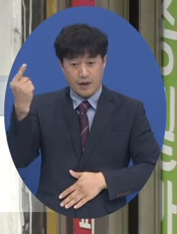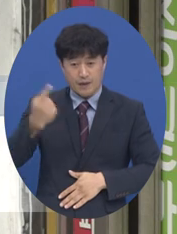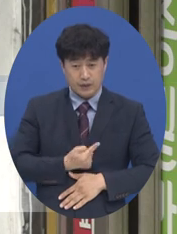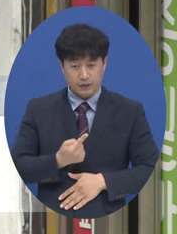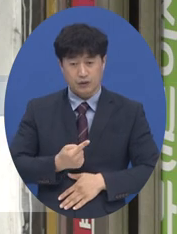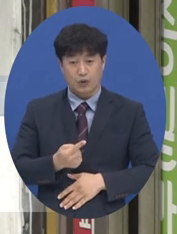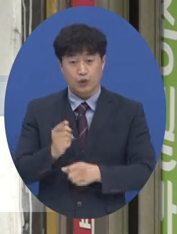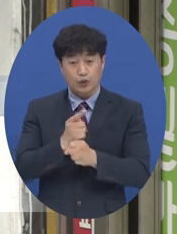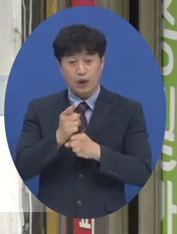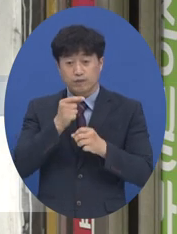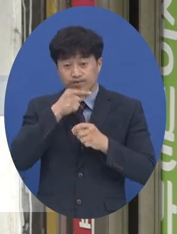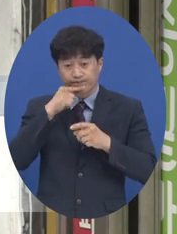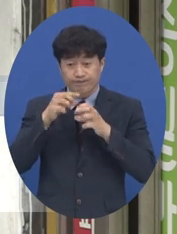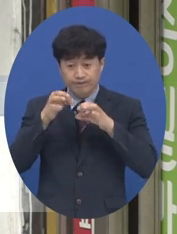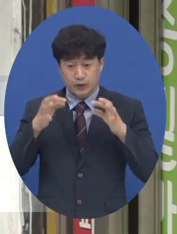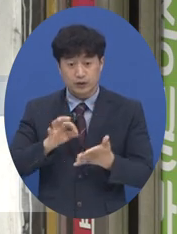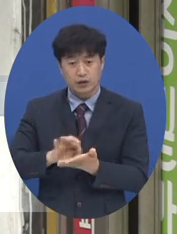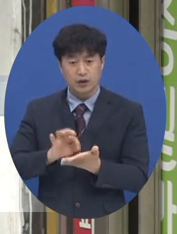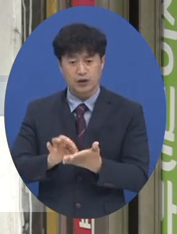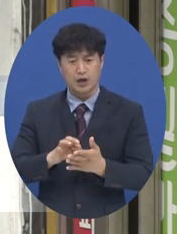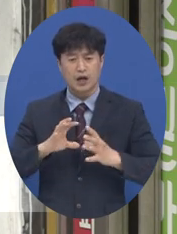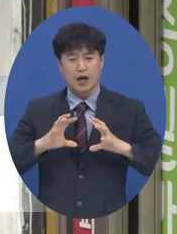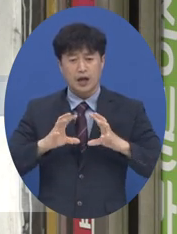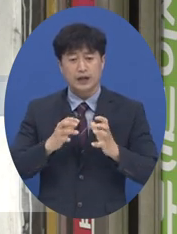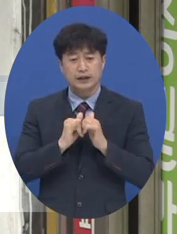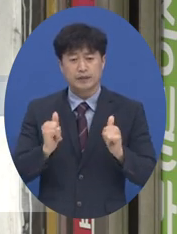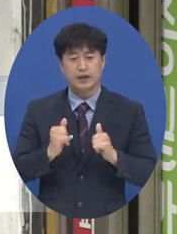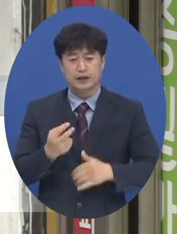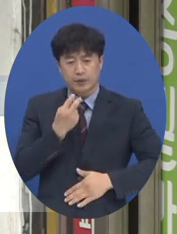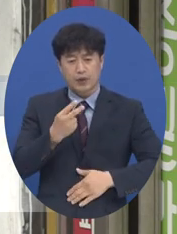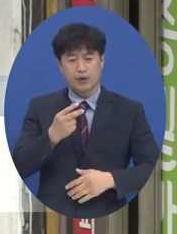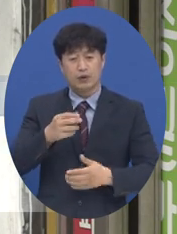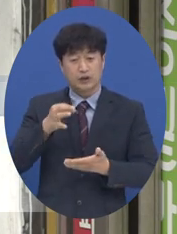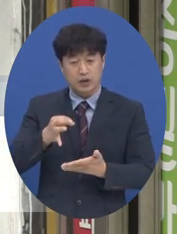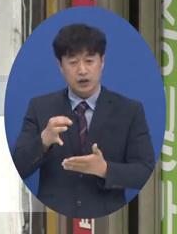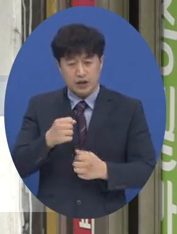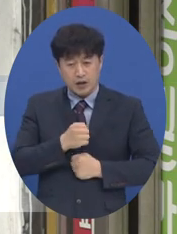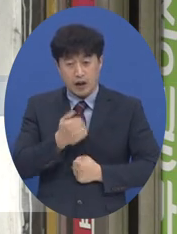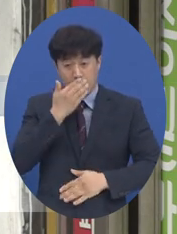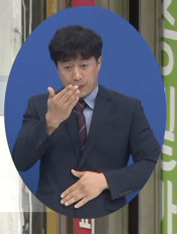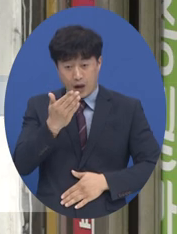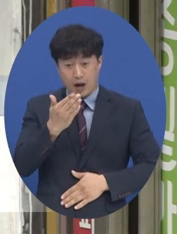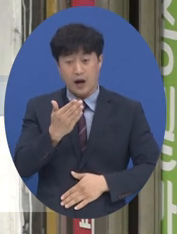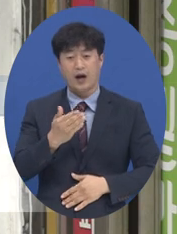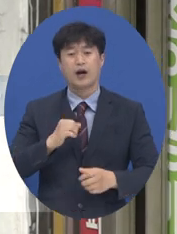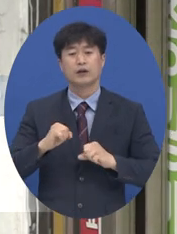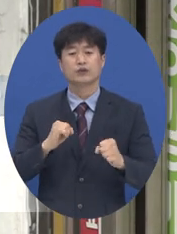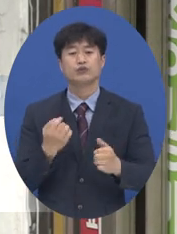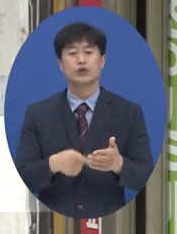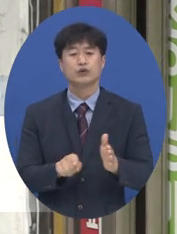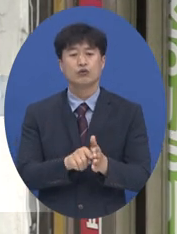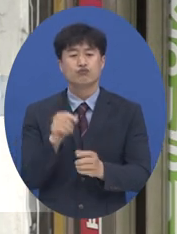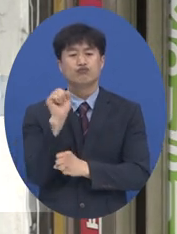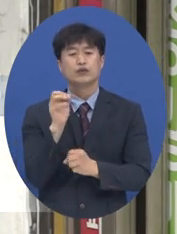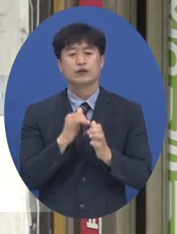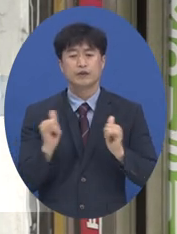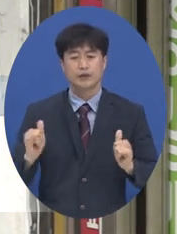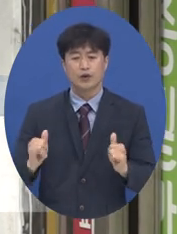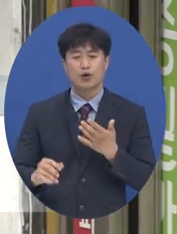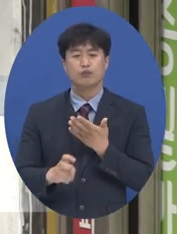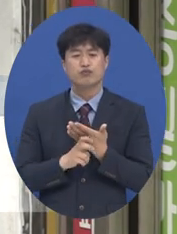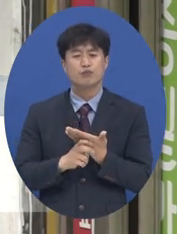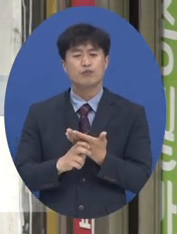이용해서 국민의 생명과 재산을 지킬 수 있는 그런 그 안전조치를 할 수 있도록 운전하시는